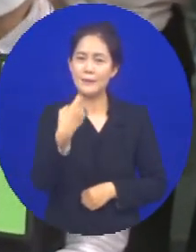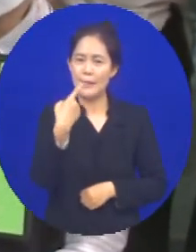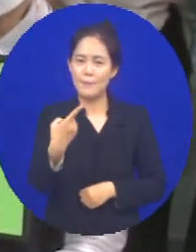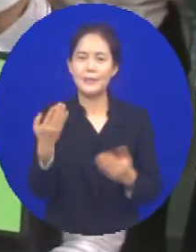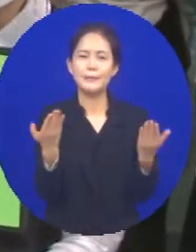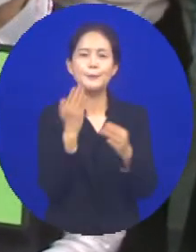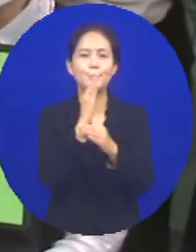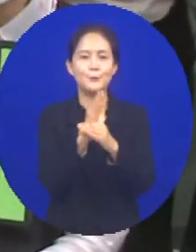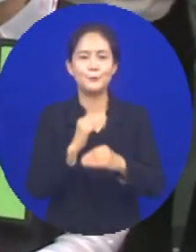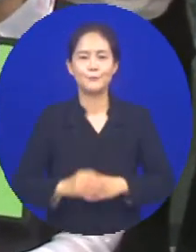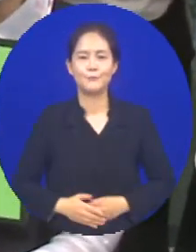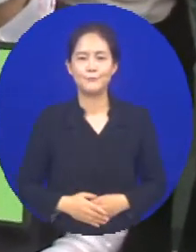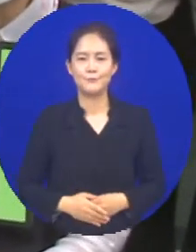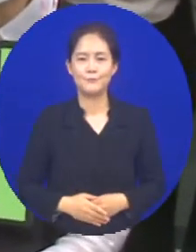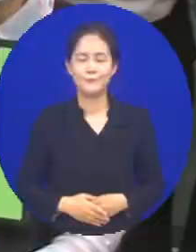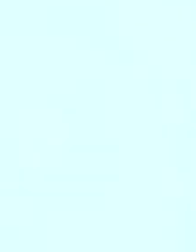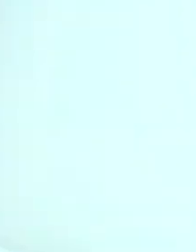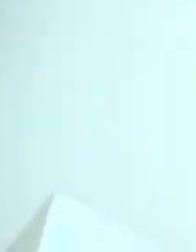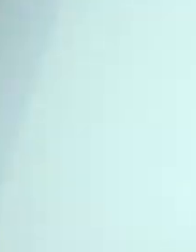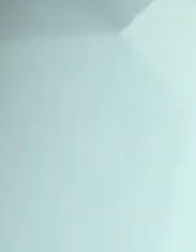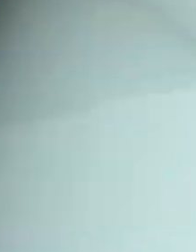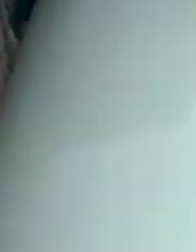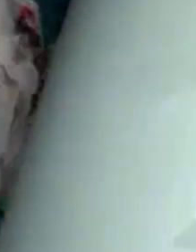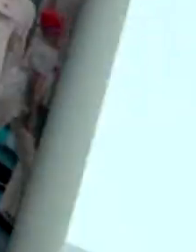41명이 일하고 있습니다